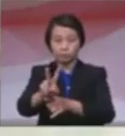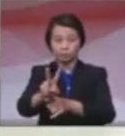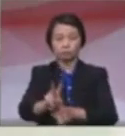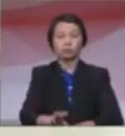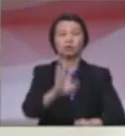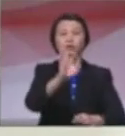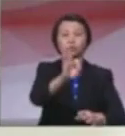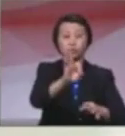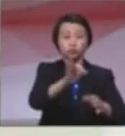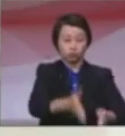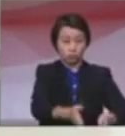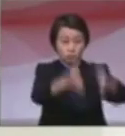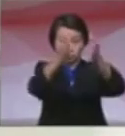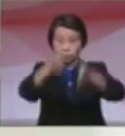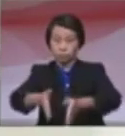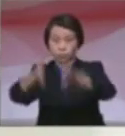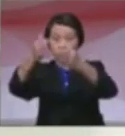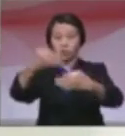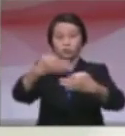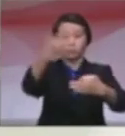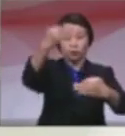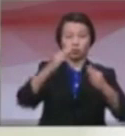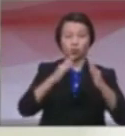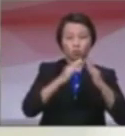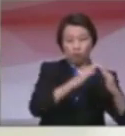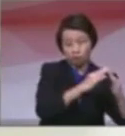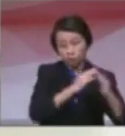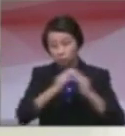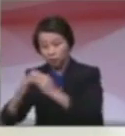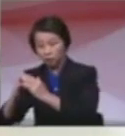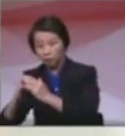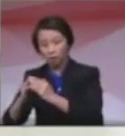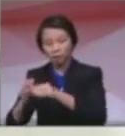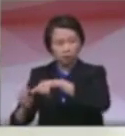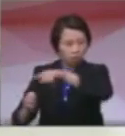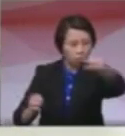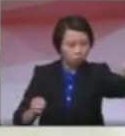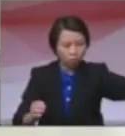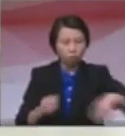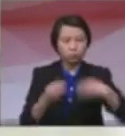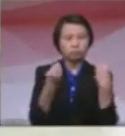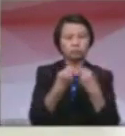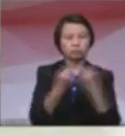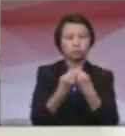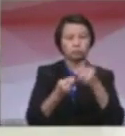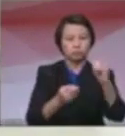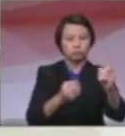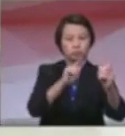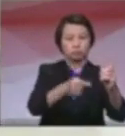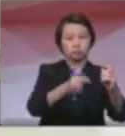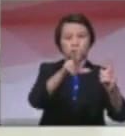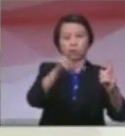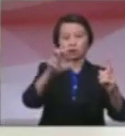blok flat serta rumah teres dengan jumlah 1,300